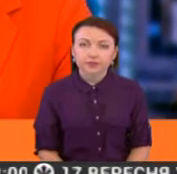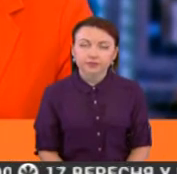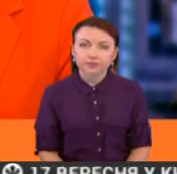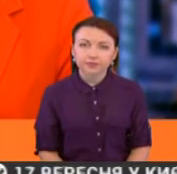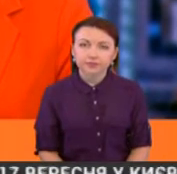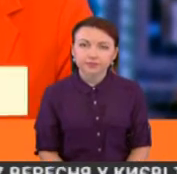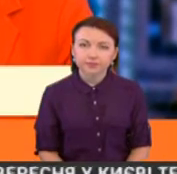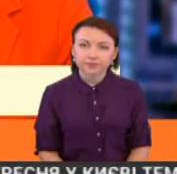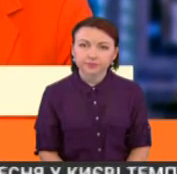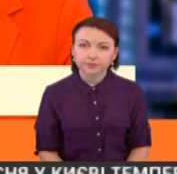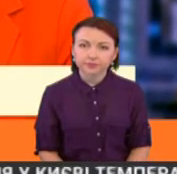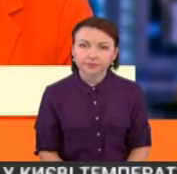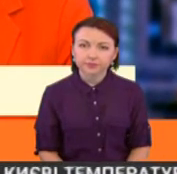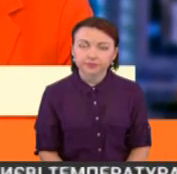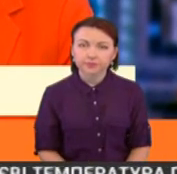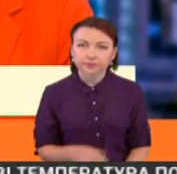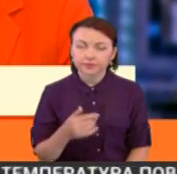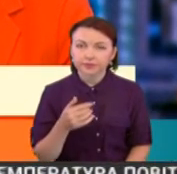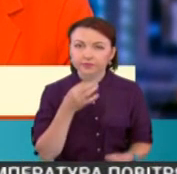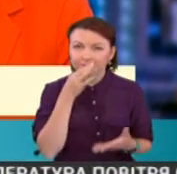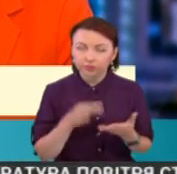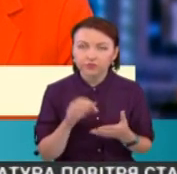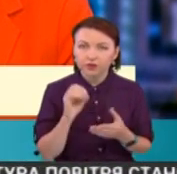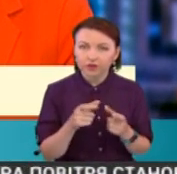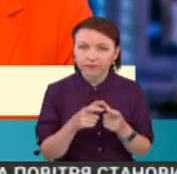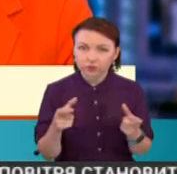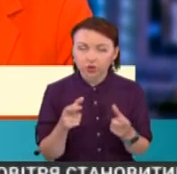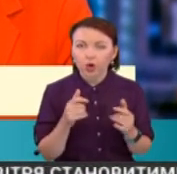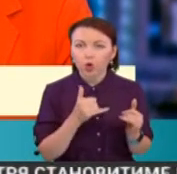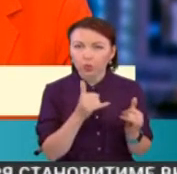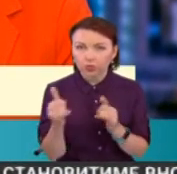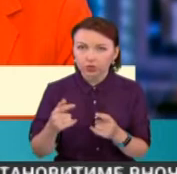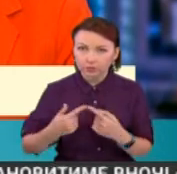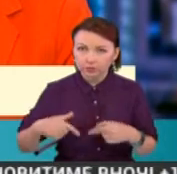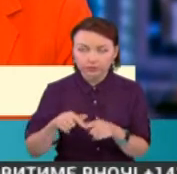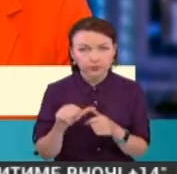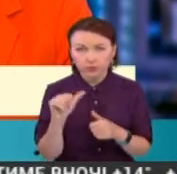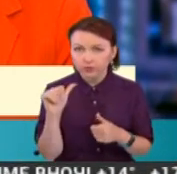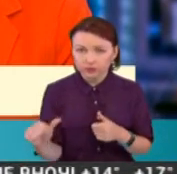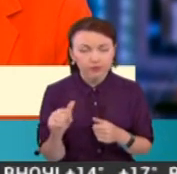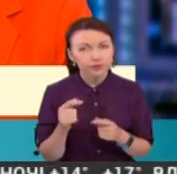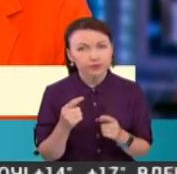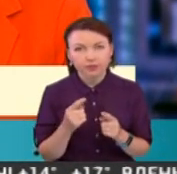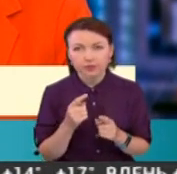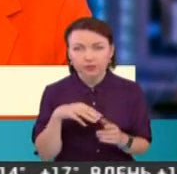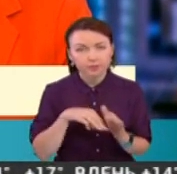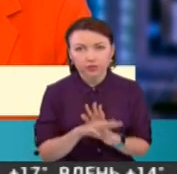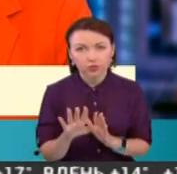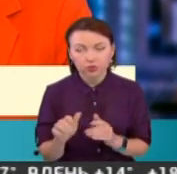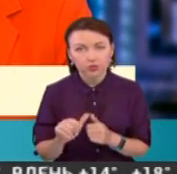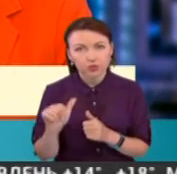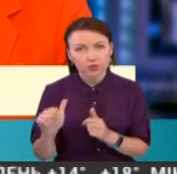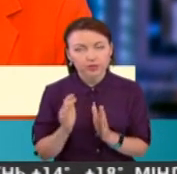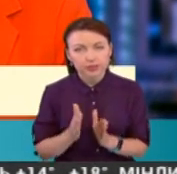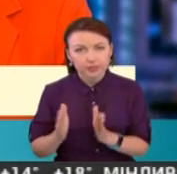за це все моє квитка є комунальне підприємство «Гілос». Це оператор цієї системи. Тобто, побачення